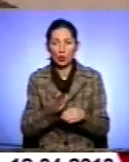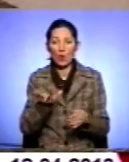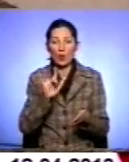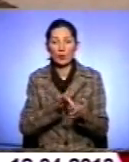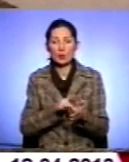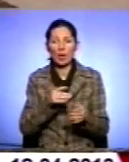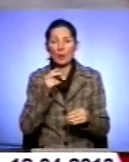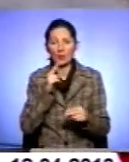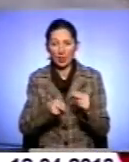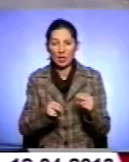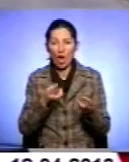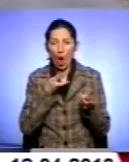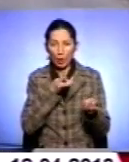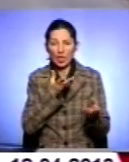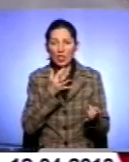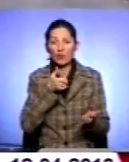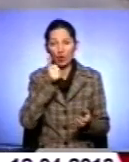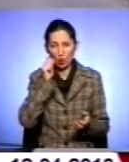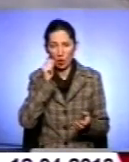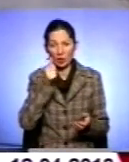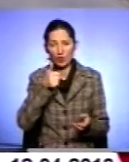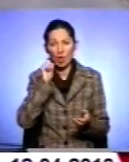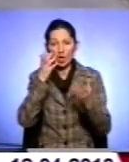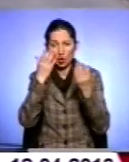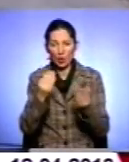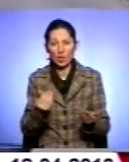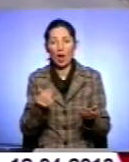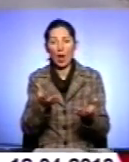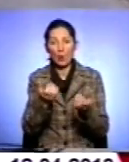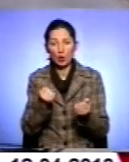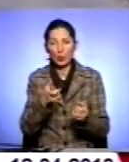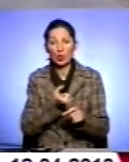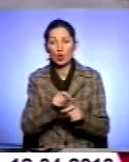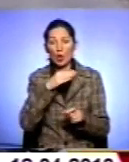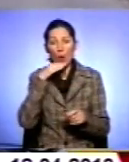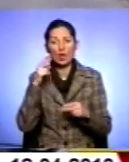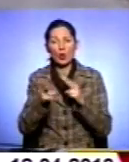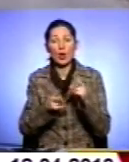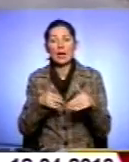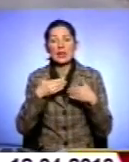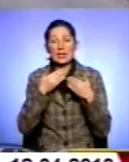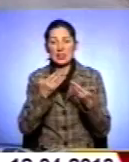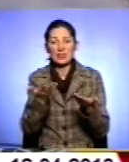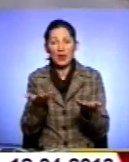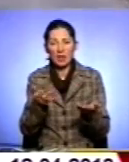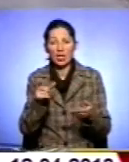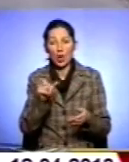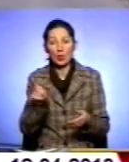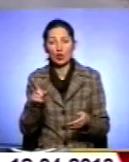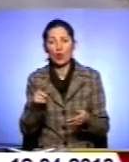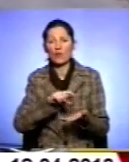ще вчора. Вчорашнього дня поступили дуже багато звернень громадян про те, що в